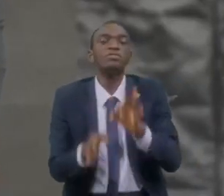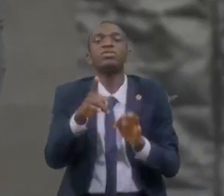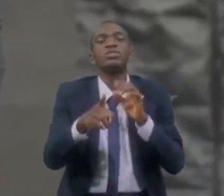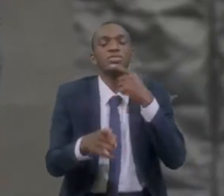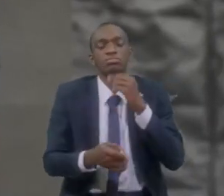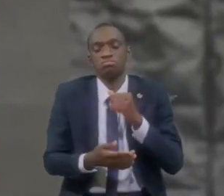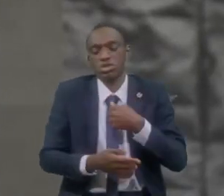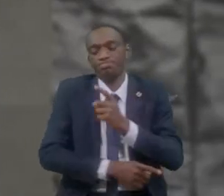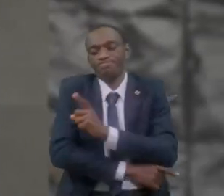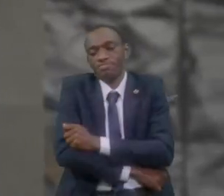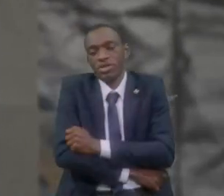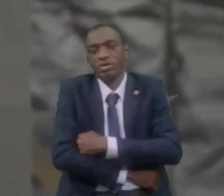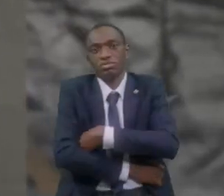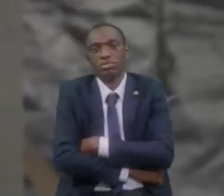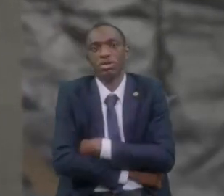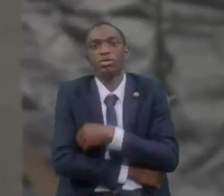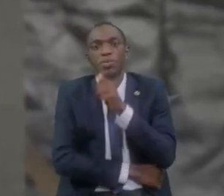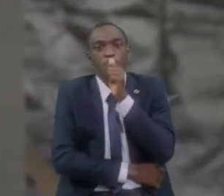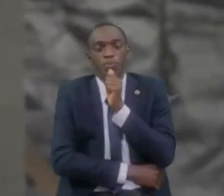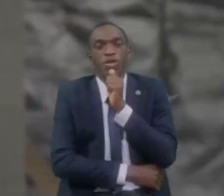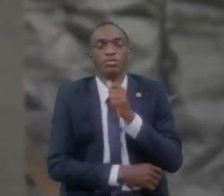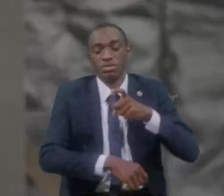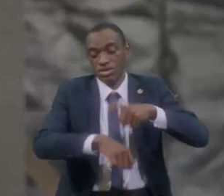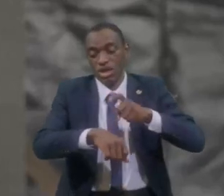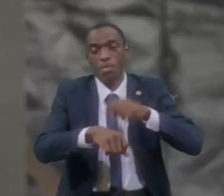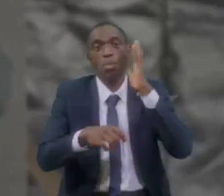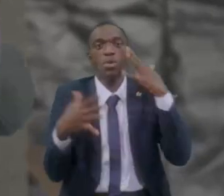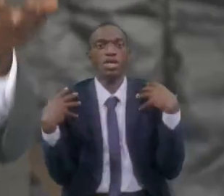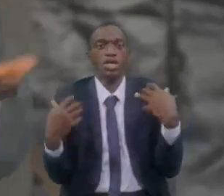temps va guérir la blessure. Non.